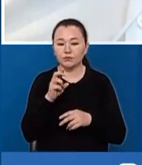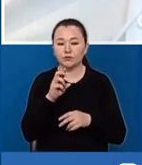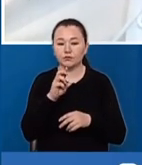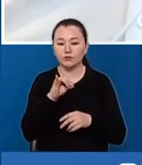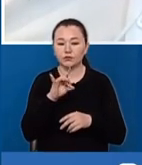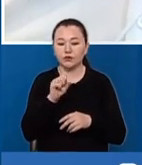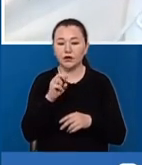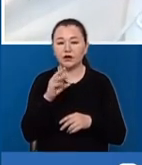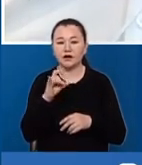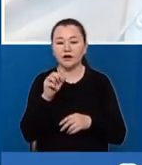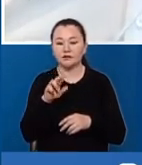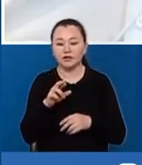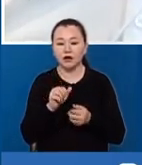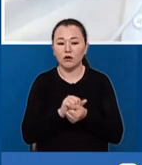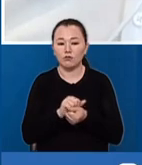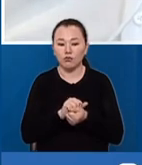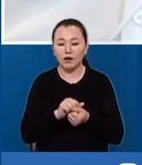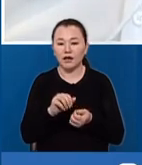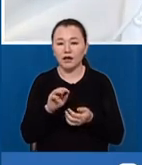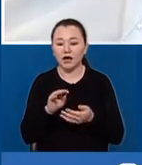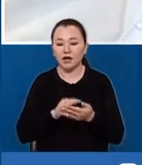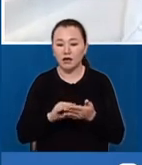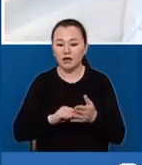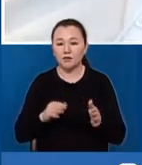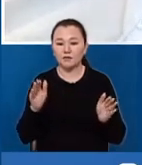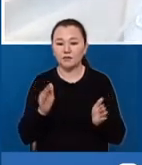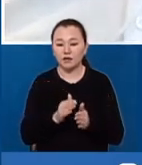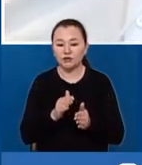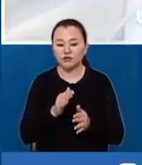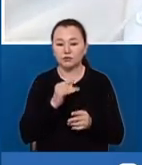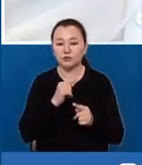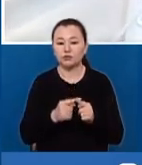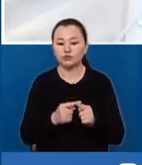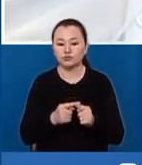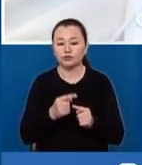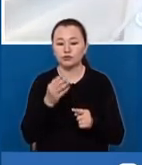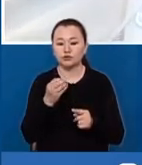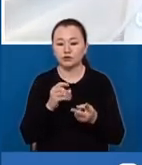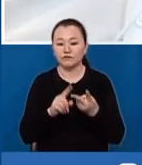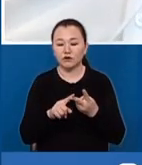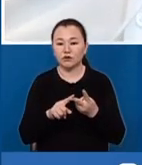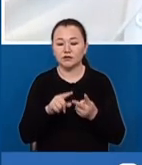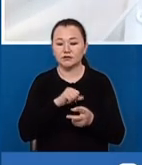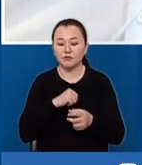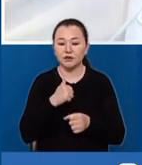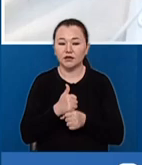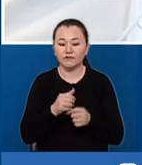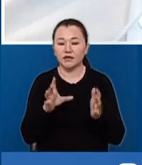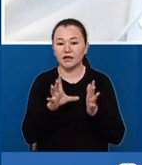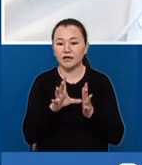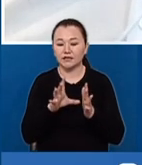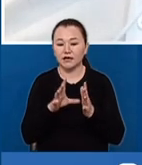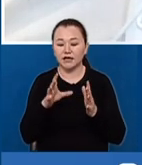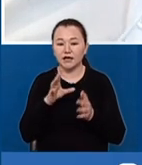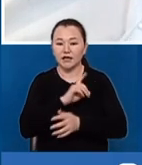ғой, бумага творчество, соның азаюына бұл плюс. Екіншіден, ең бастысы мына электроэнергия бар